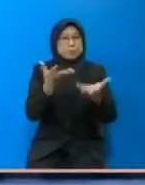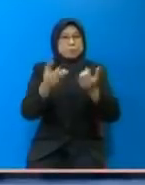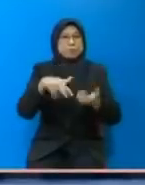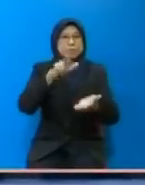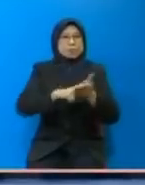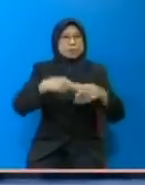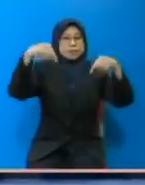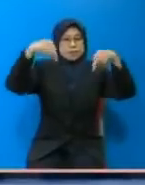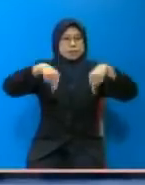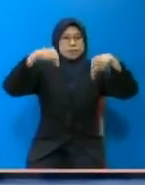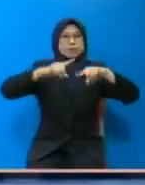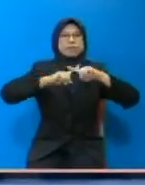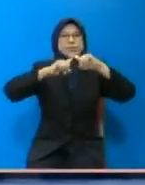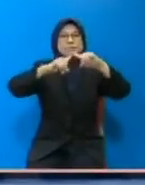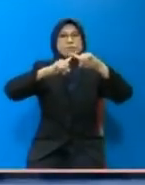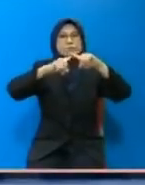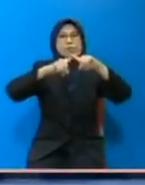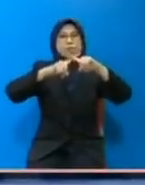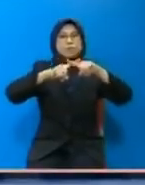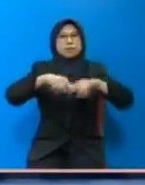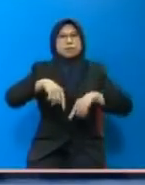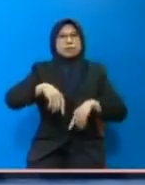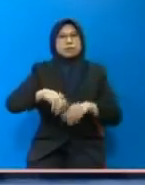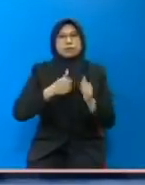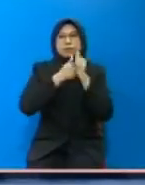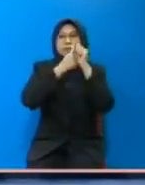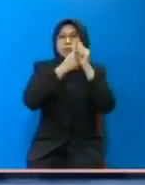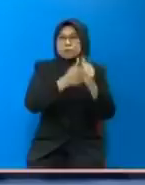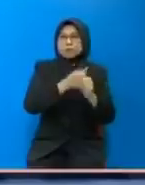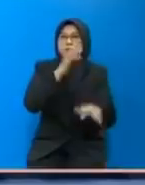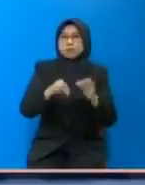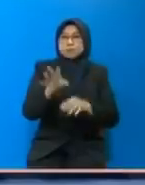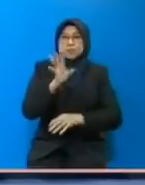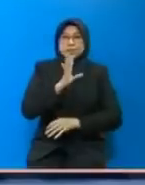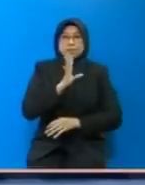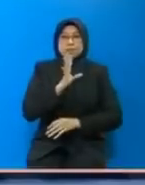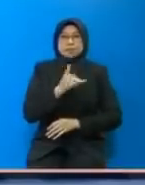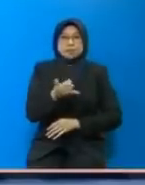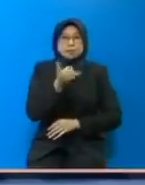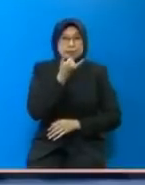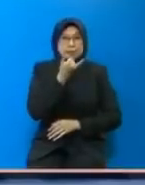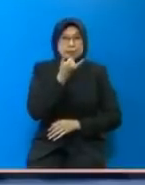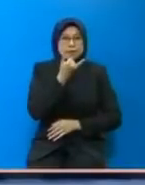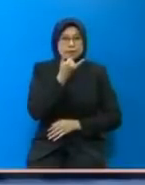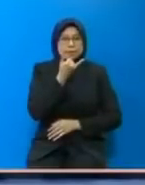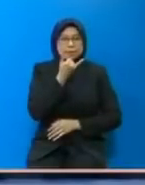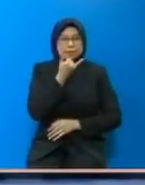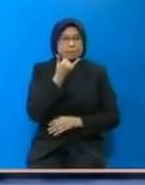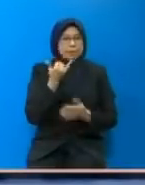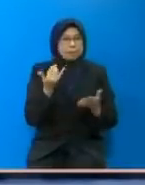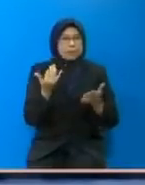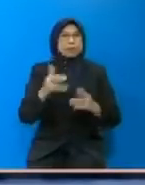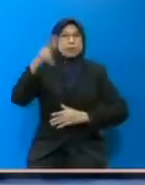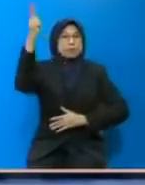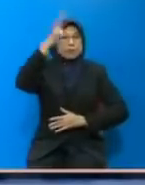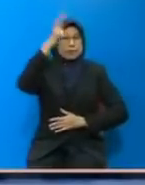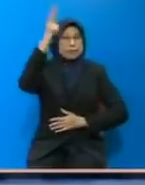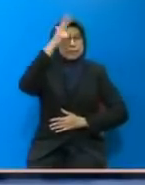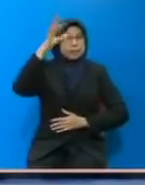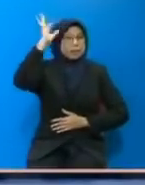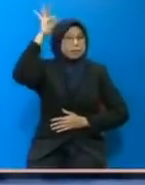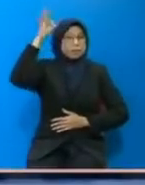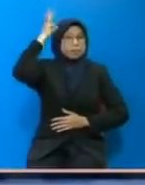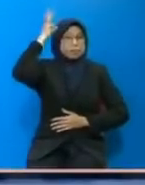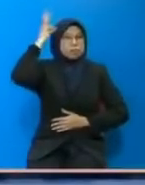hari ini di dalam Dewan ini, saya tertakluk kepada kalau saya bercakap tidak benar, bahawa Kerajaan